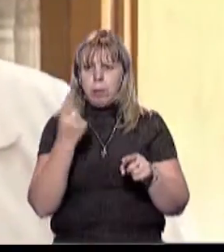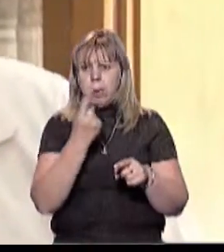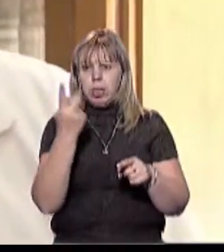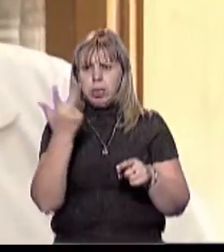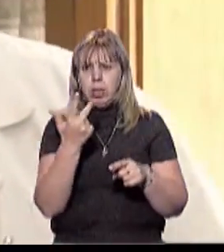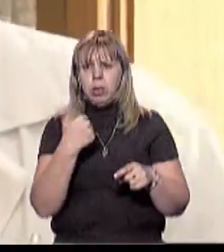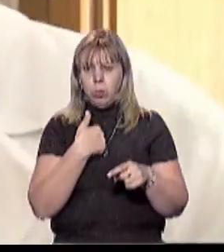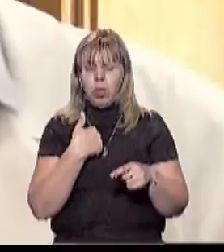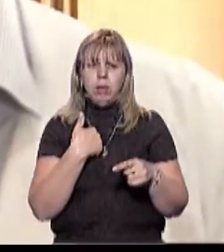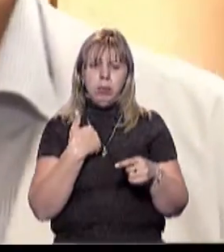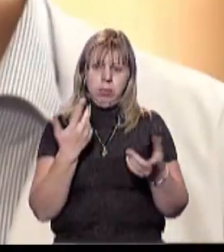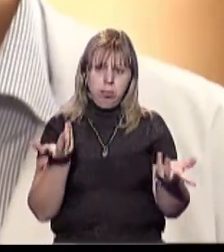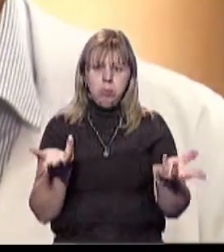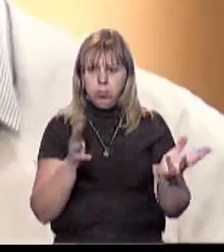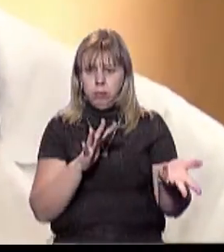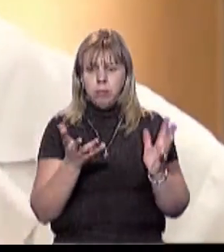третя, вона, в принципі, так